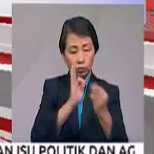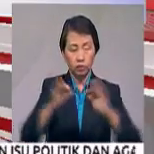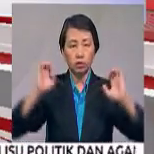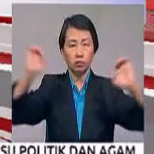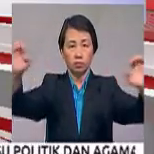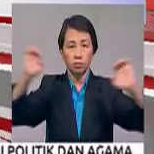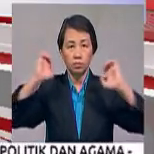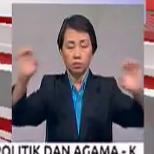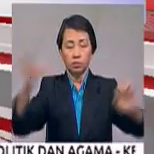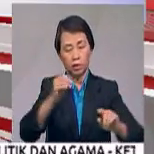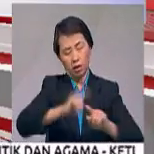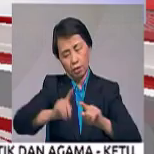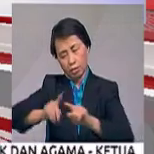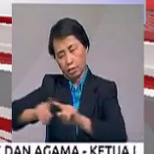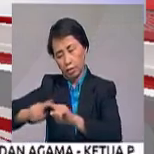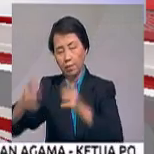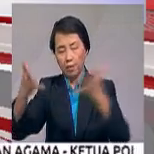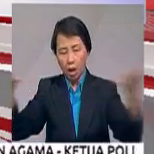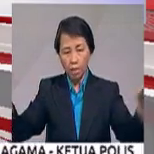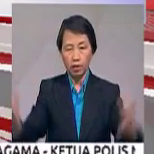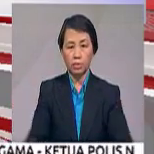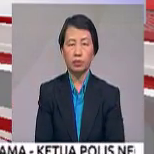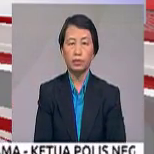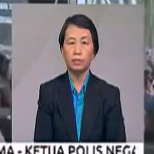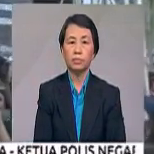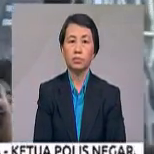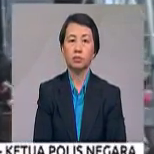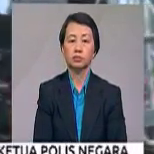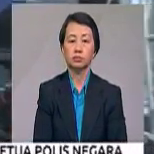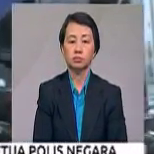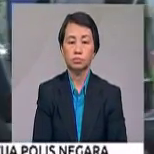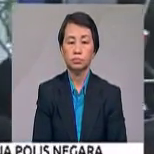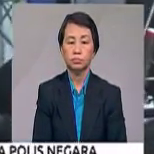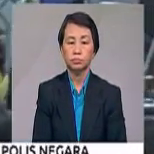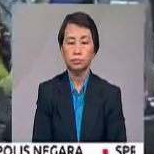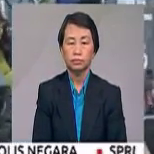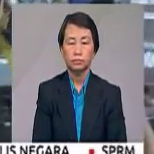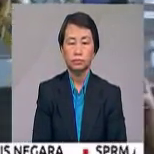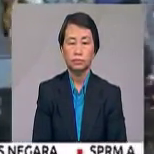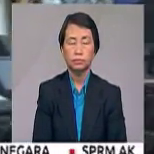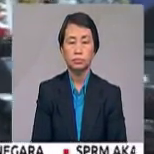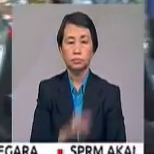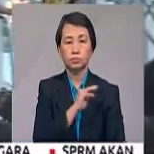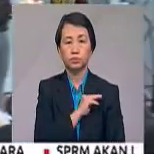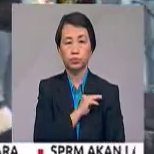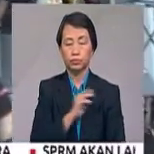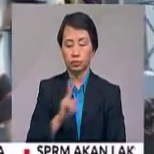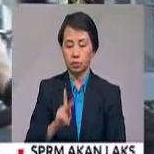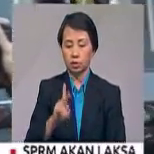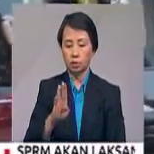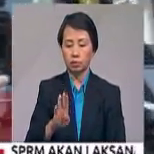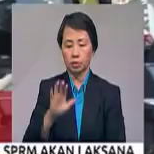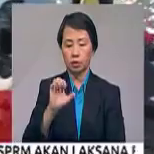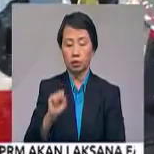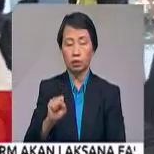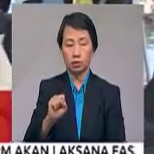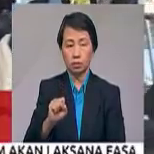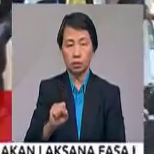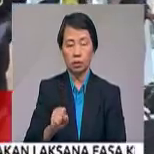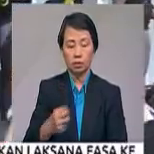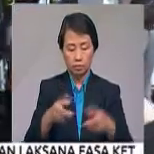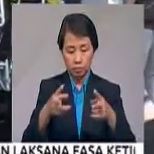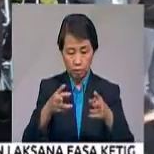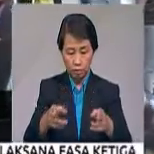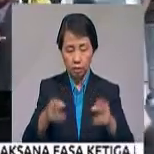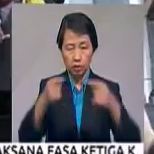senam aerobik dan banyak lagi. Menteri Belia dan Sukan Syed Saddiq Syed Abdul Rahman